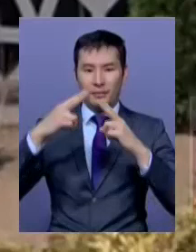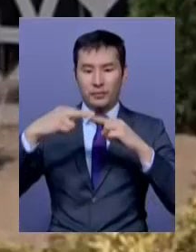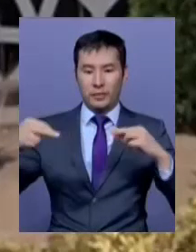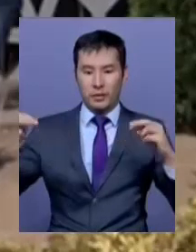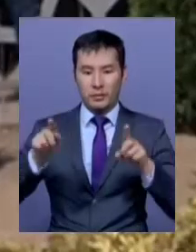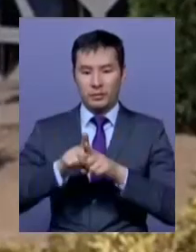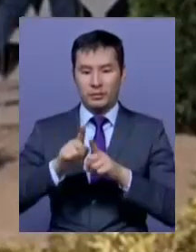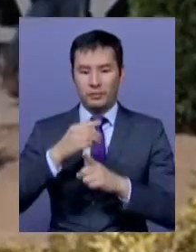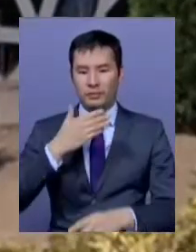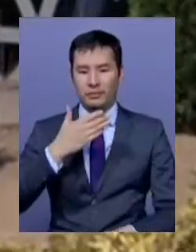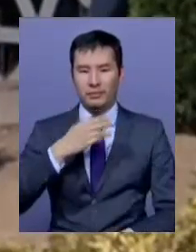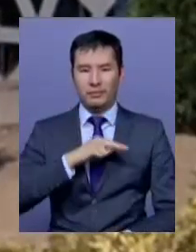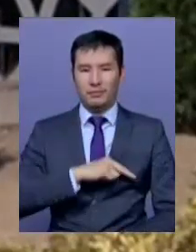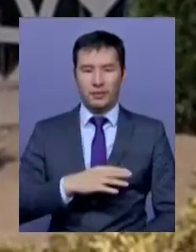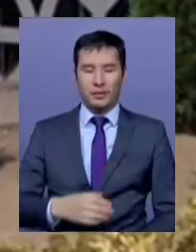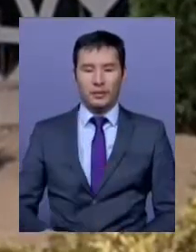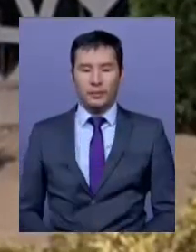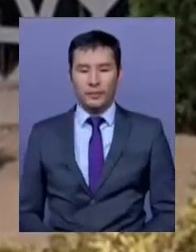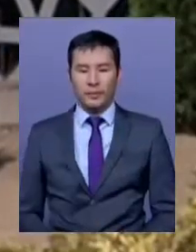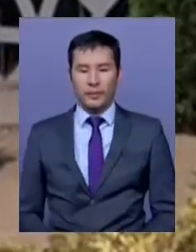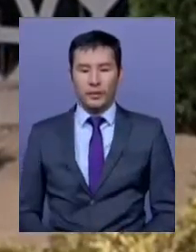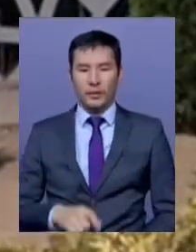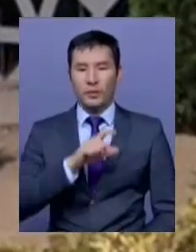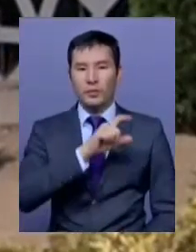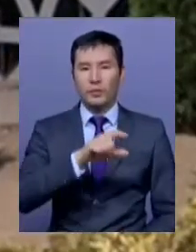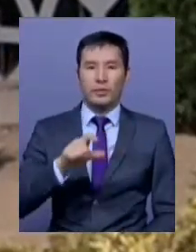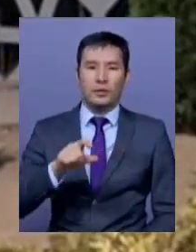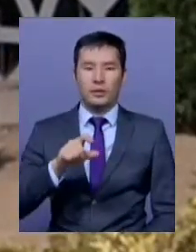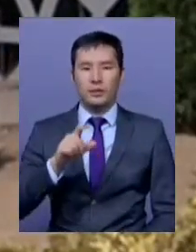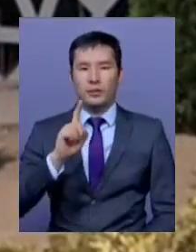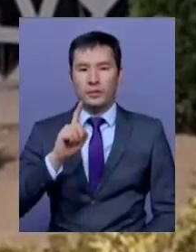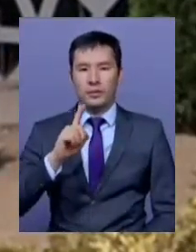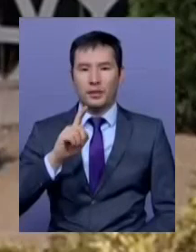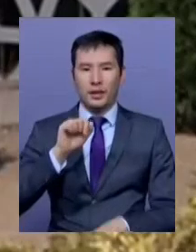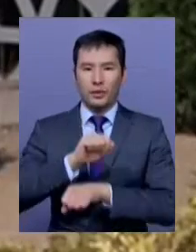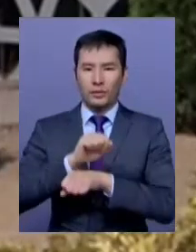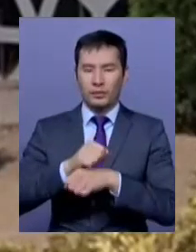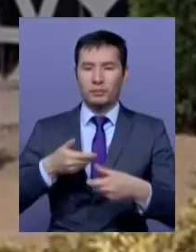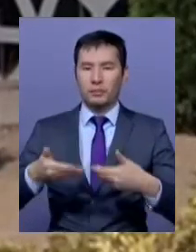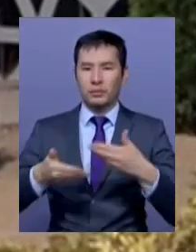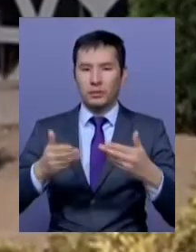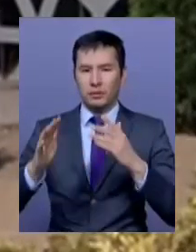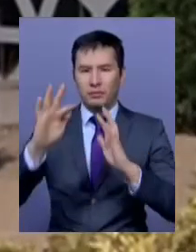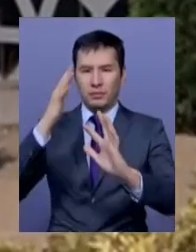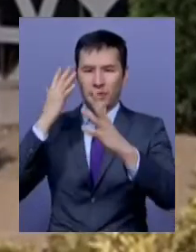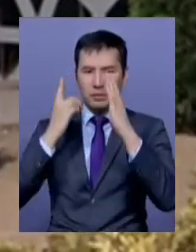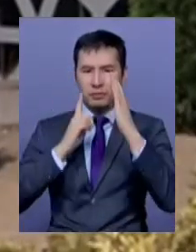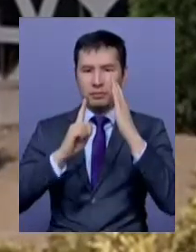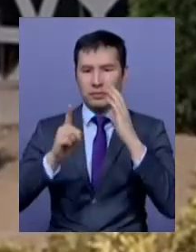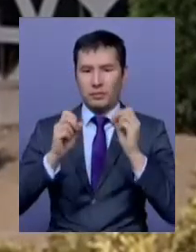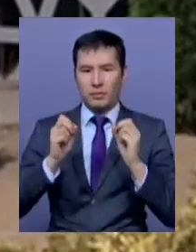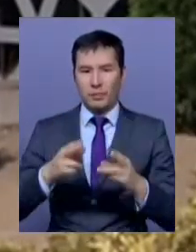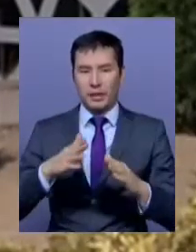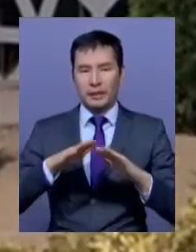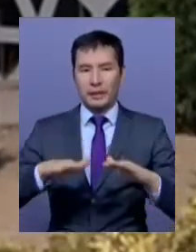мына переезд жабылады, осы жерді бәрі қоршалып тастайды. Сонда адамдардың бәрі только осы пешеходный переходтан жолдың арғында. Мынау осы жер осы